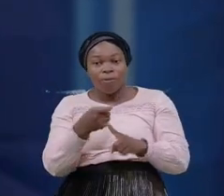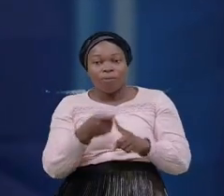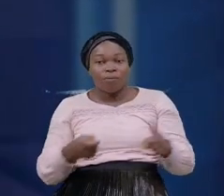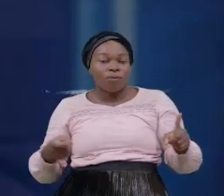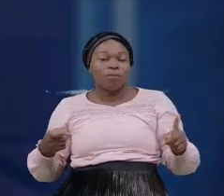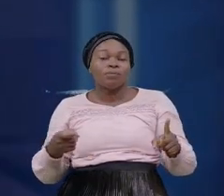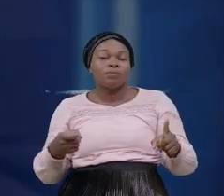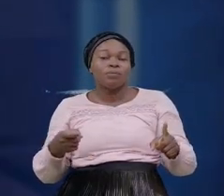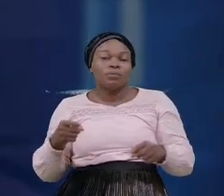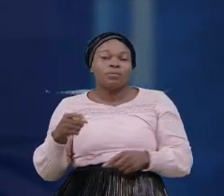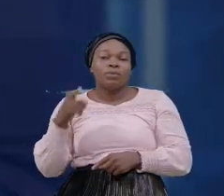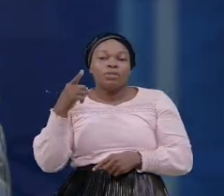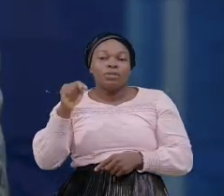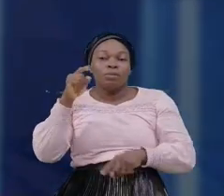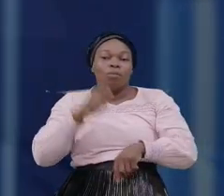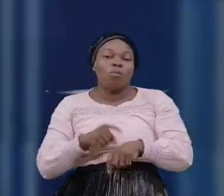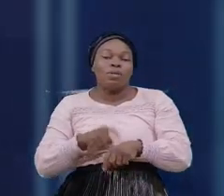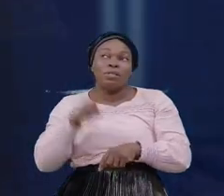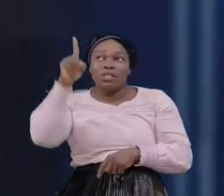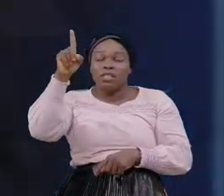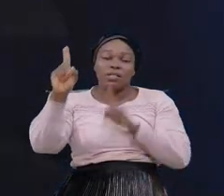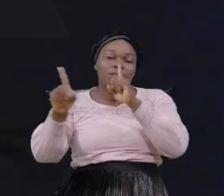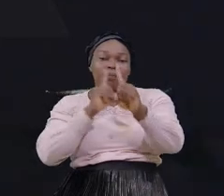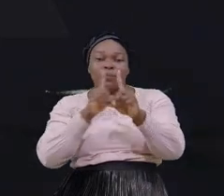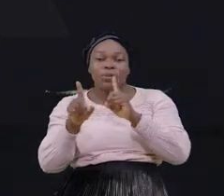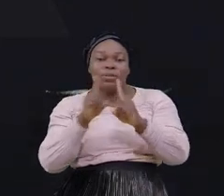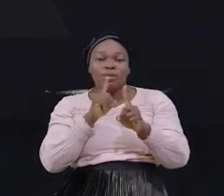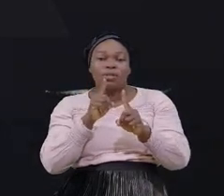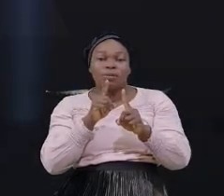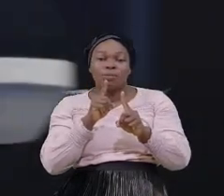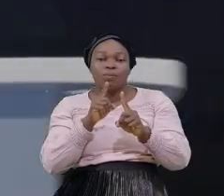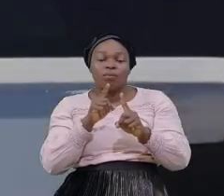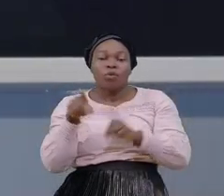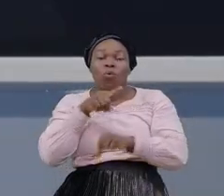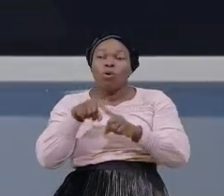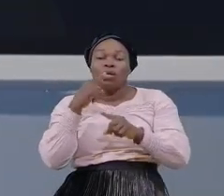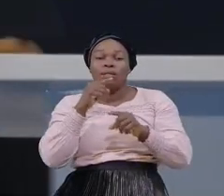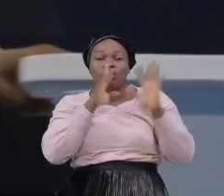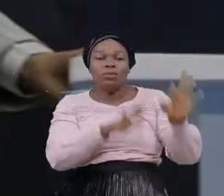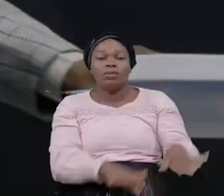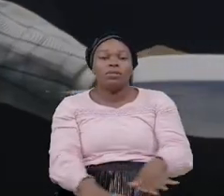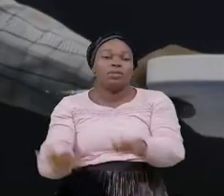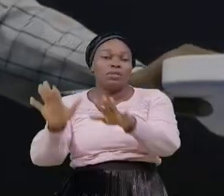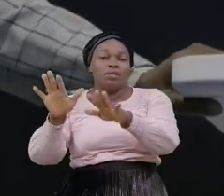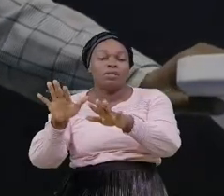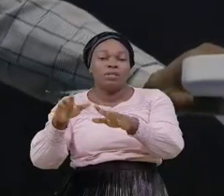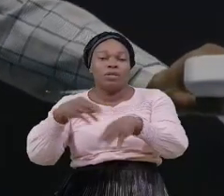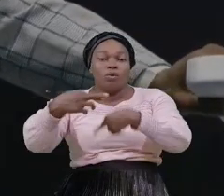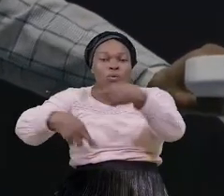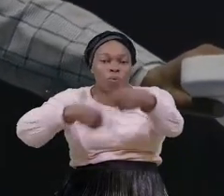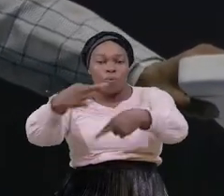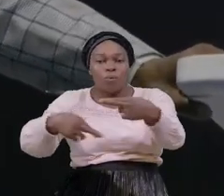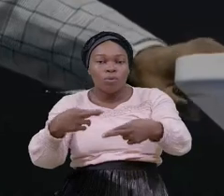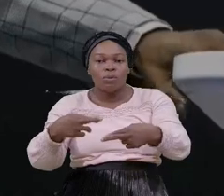se confirme au moment dit. Sur la mer orageuse, il a seulement dit, «